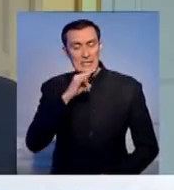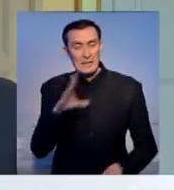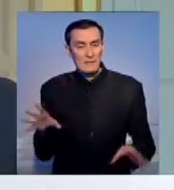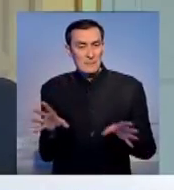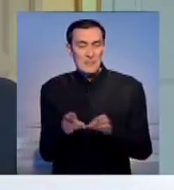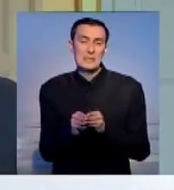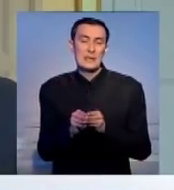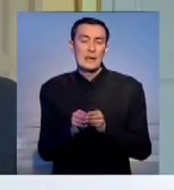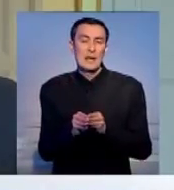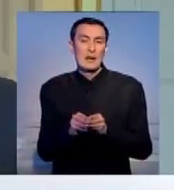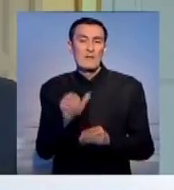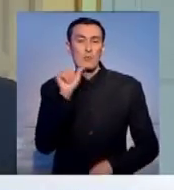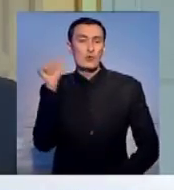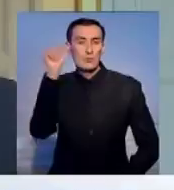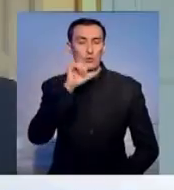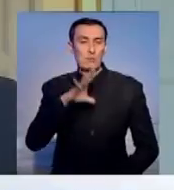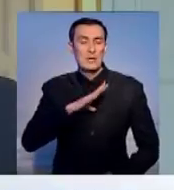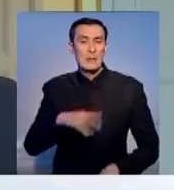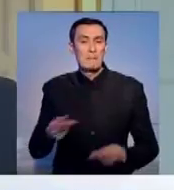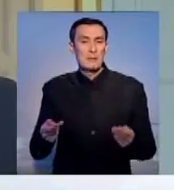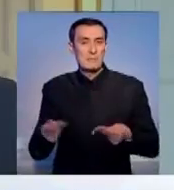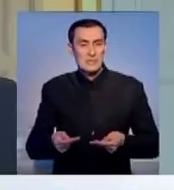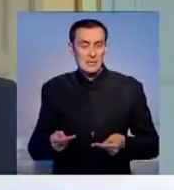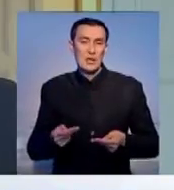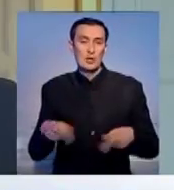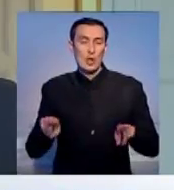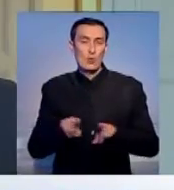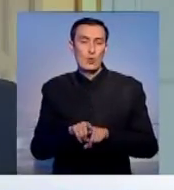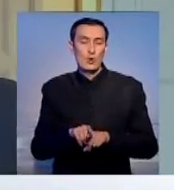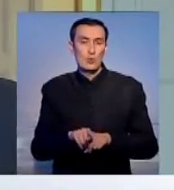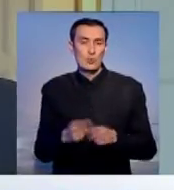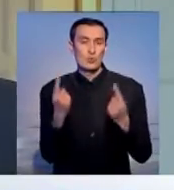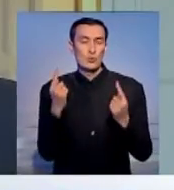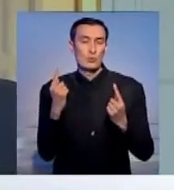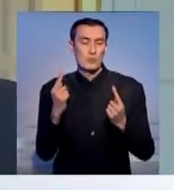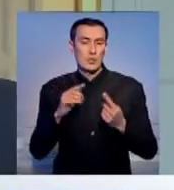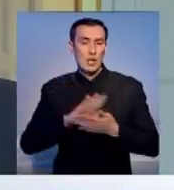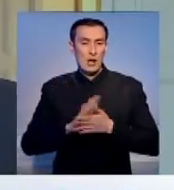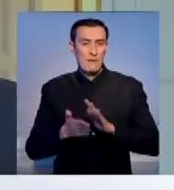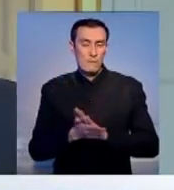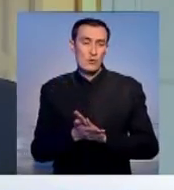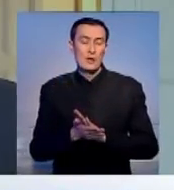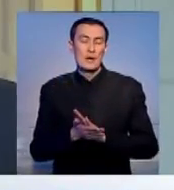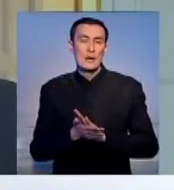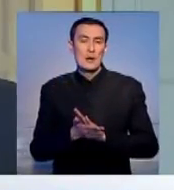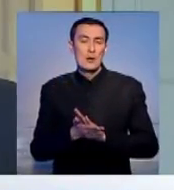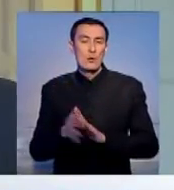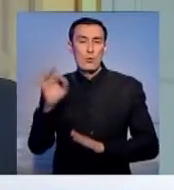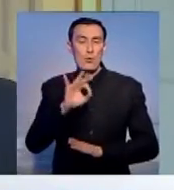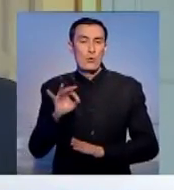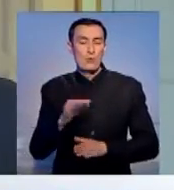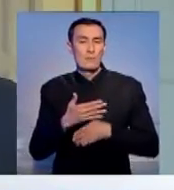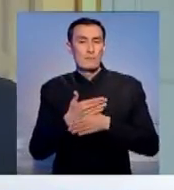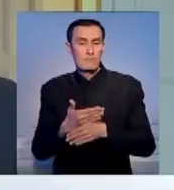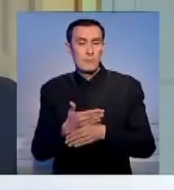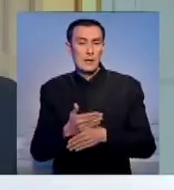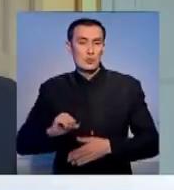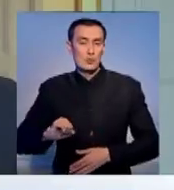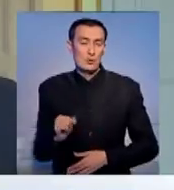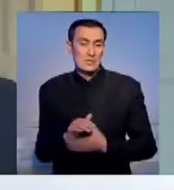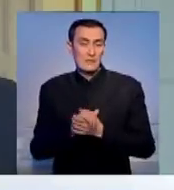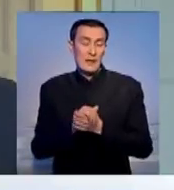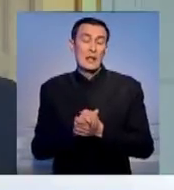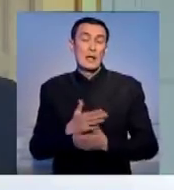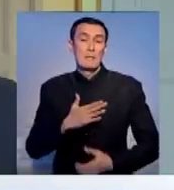Буквально в прошлом году было подписано такое фундаментальное рамочное соглашение о партнерстве.